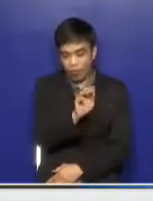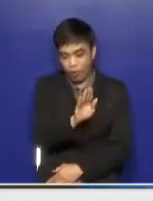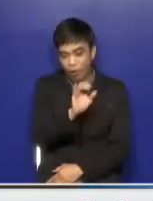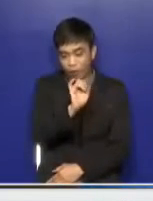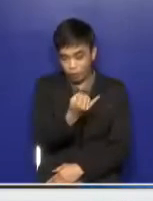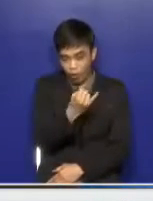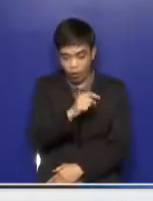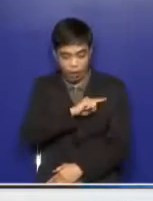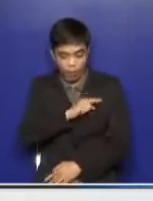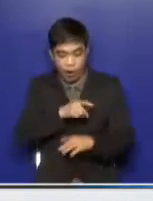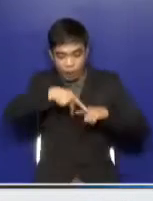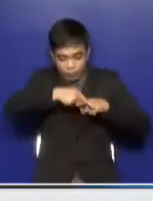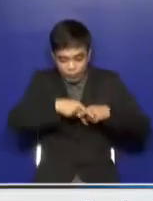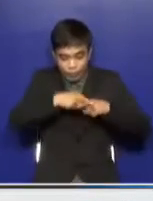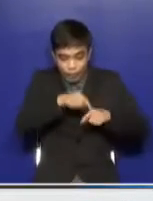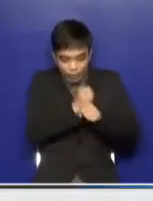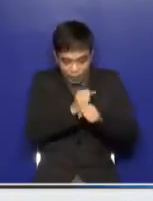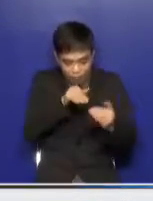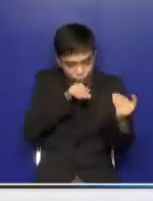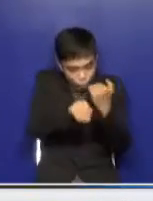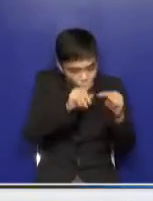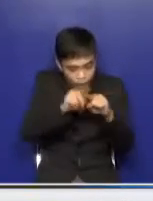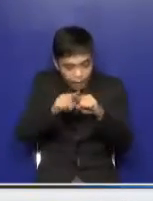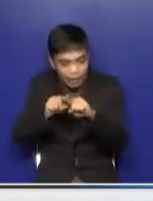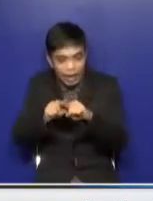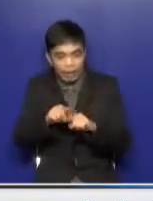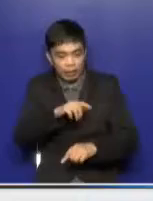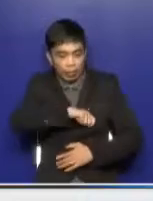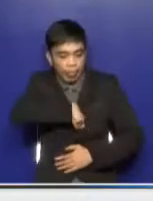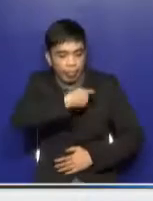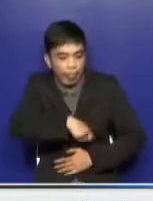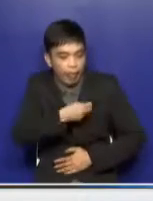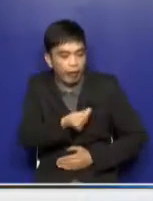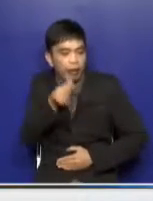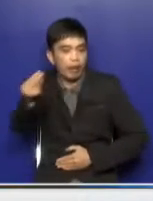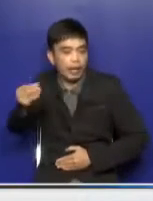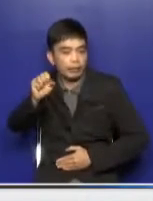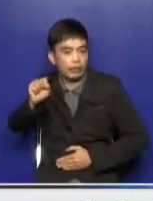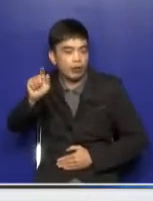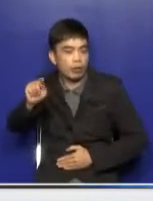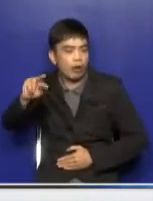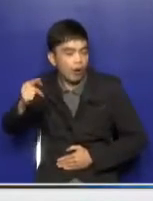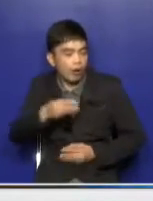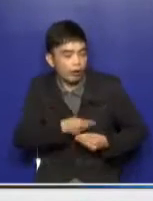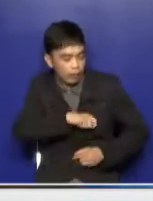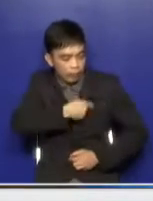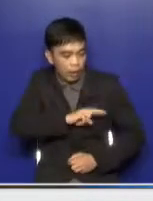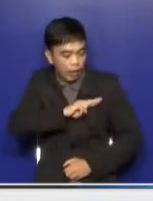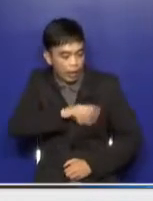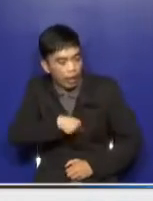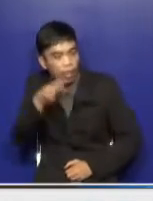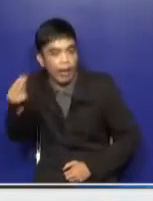าต้องฟักเงินในกระเป๋าคืนให้กับทางสำนักงานตรวจเงินแผ่นดินหรือคืนให้หลวงเพื่อที่